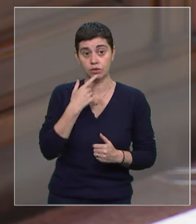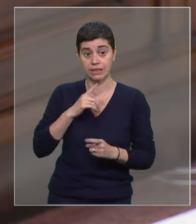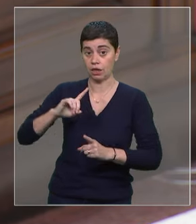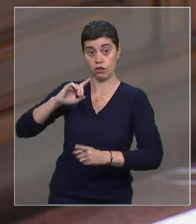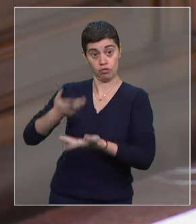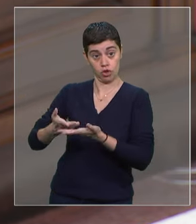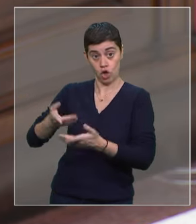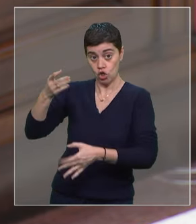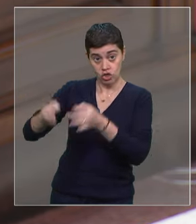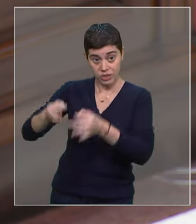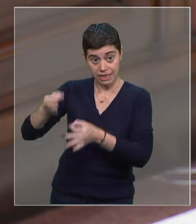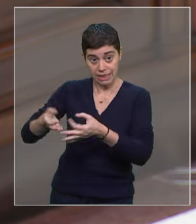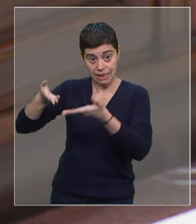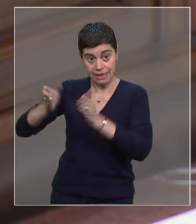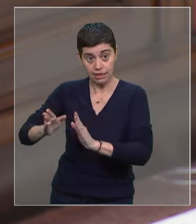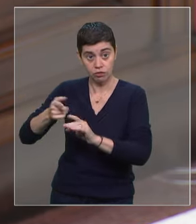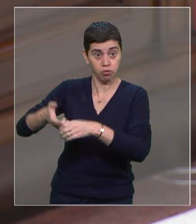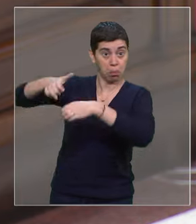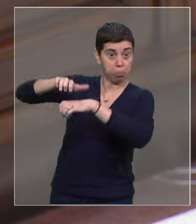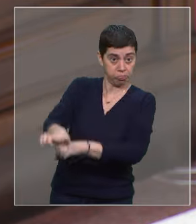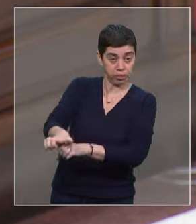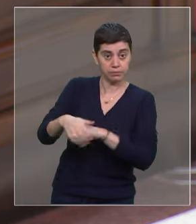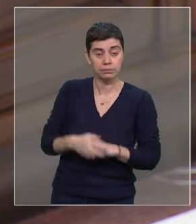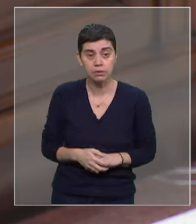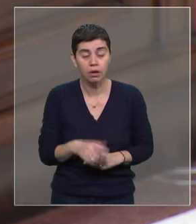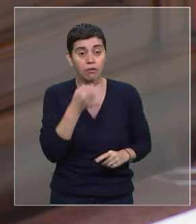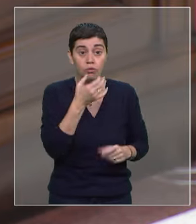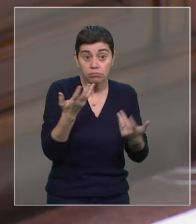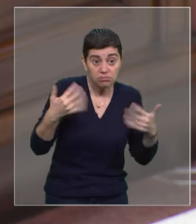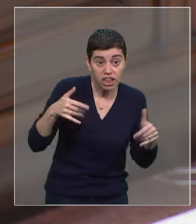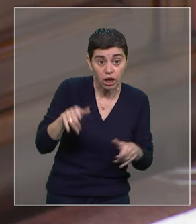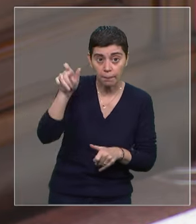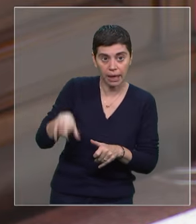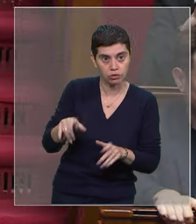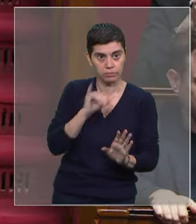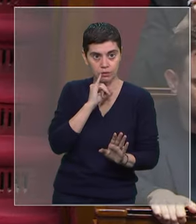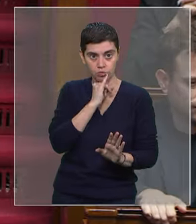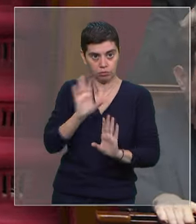jugée, comme vous avez piétiné pendant des mois la présomption d'innocence.